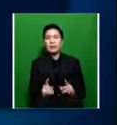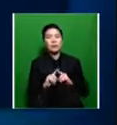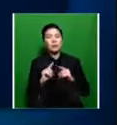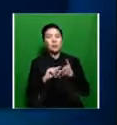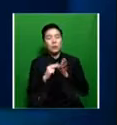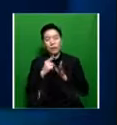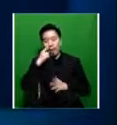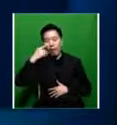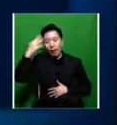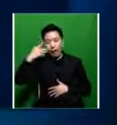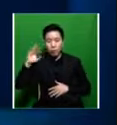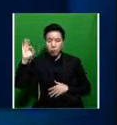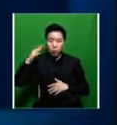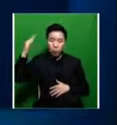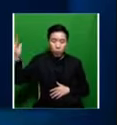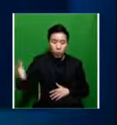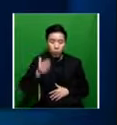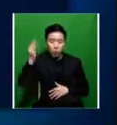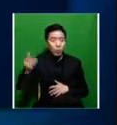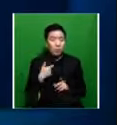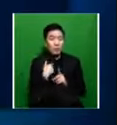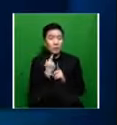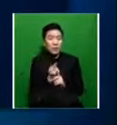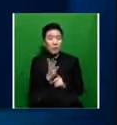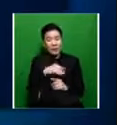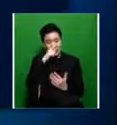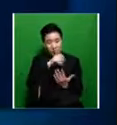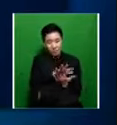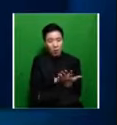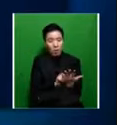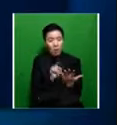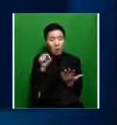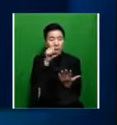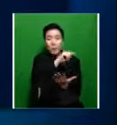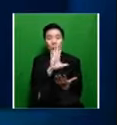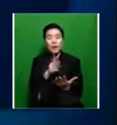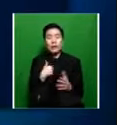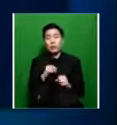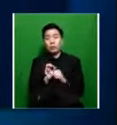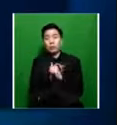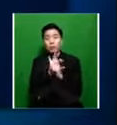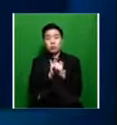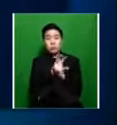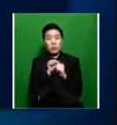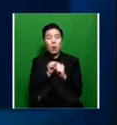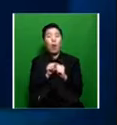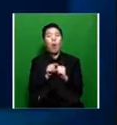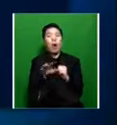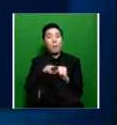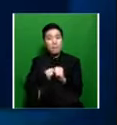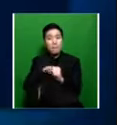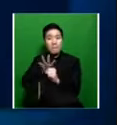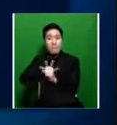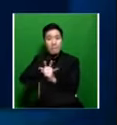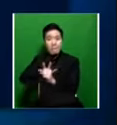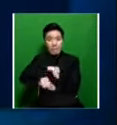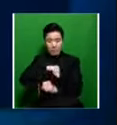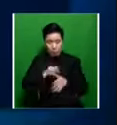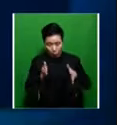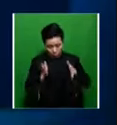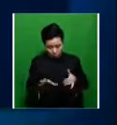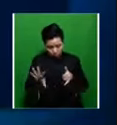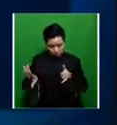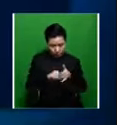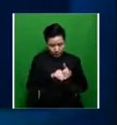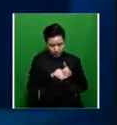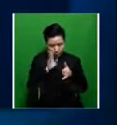ามสภาพอากาศในประเทศได้เชื้อไวรัสโควิดไปกับคนครับเชื้อไวรัสโควิดอยู่ใน